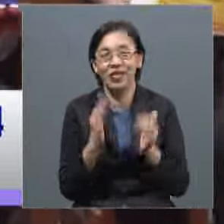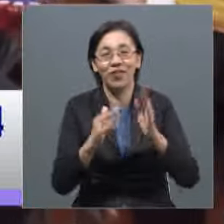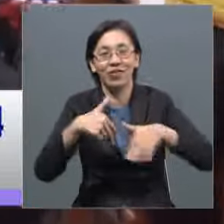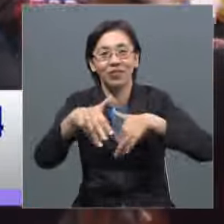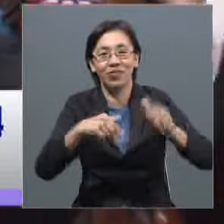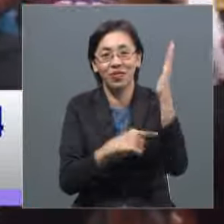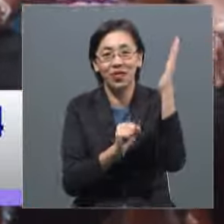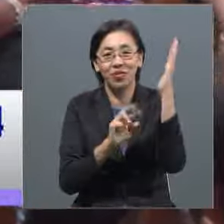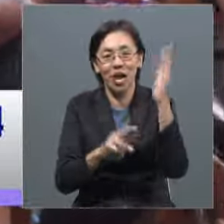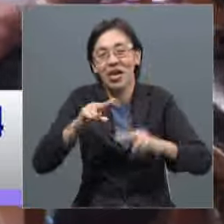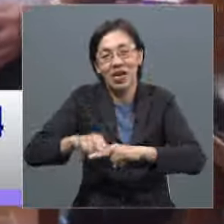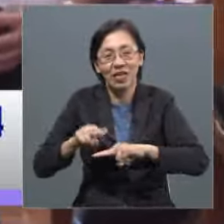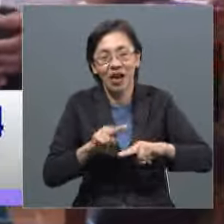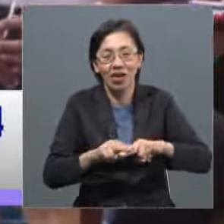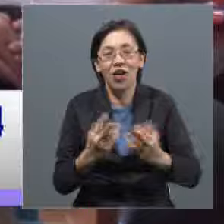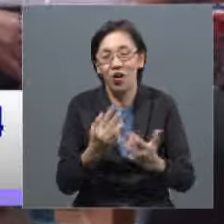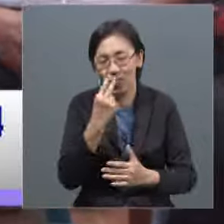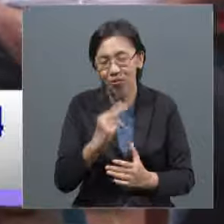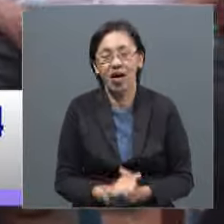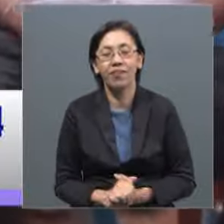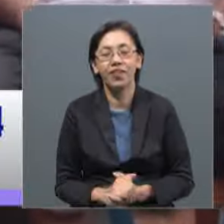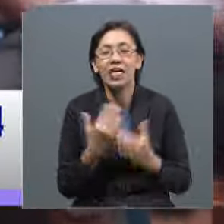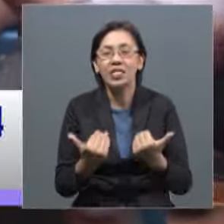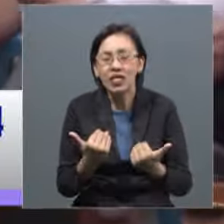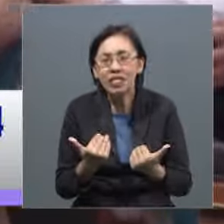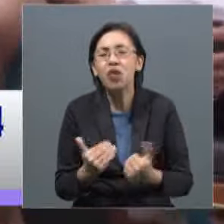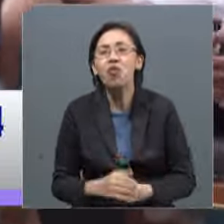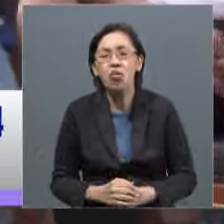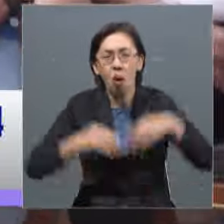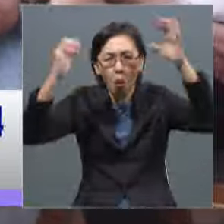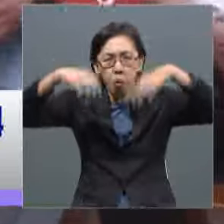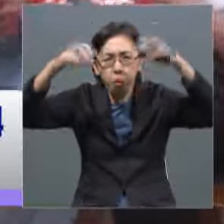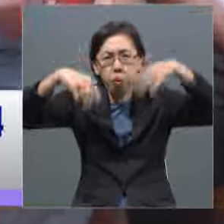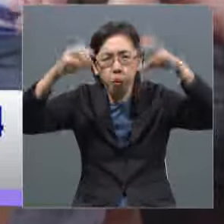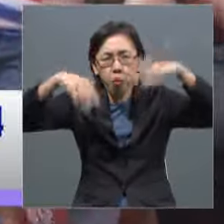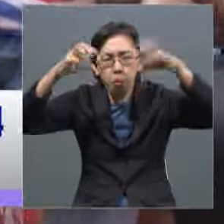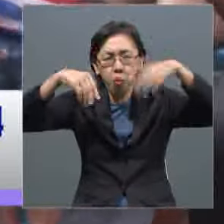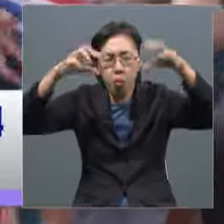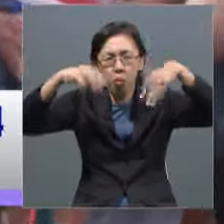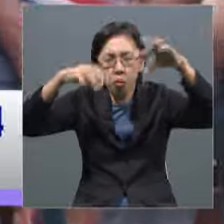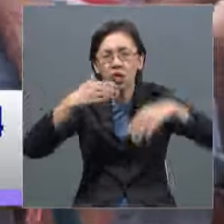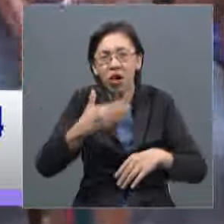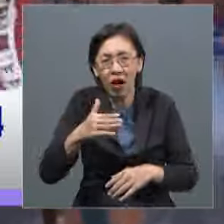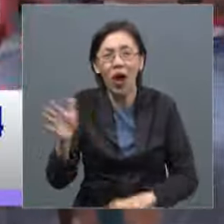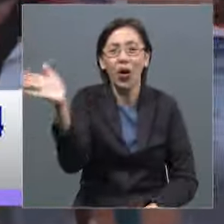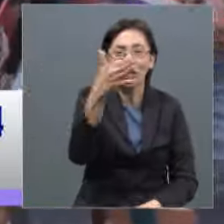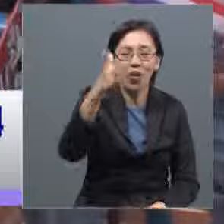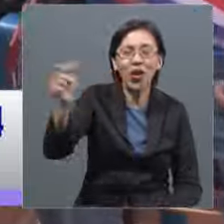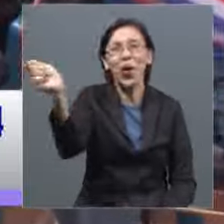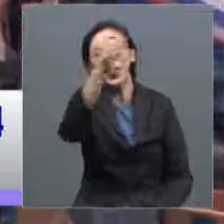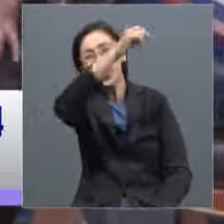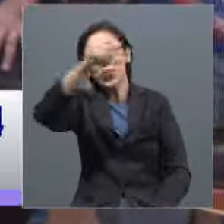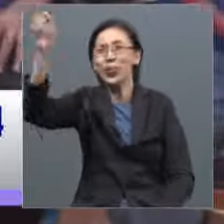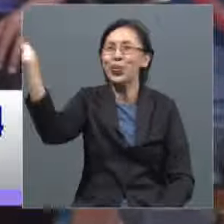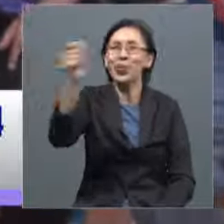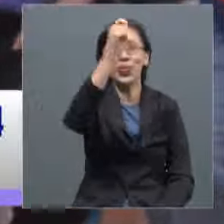านีไม่ถอยเลยนะครับดูนะครับสังเกตจากเส้นผมได้เลยครับว่าฝนตกอยู่ตลอดเวลานะครับก็ยังโบกธงได้นะครับนี่โบกธงอยู่นะ